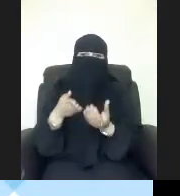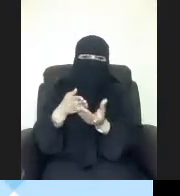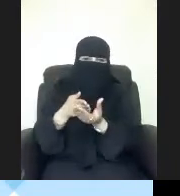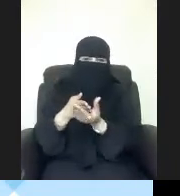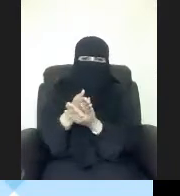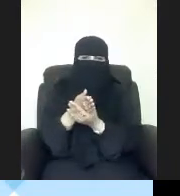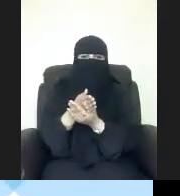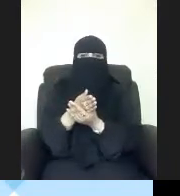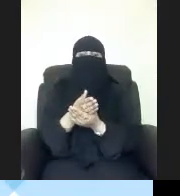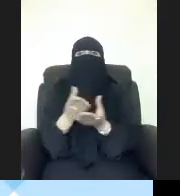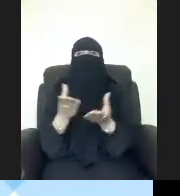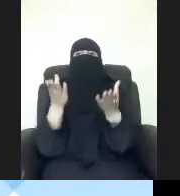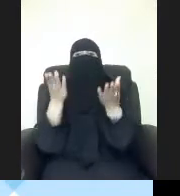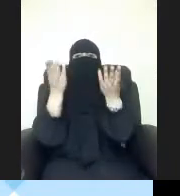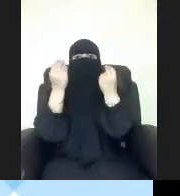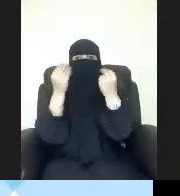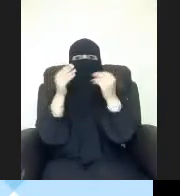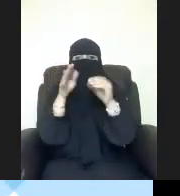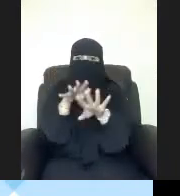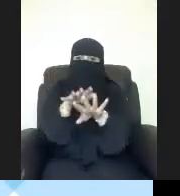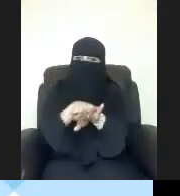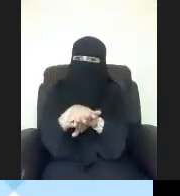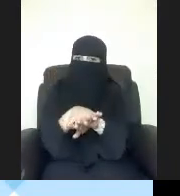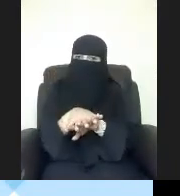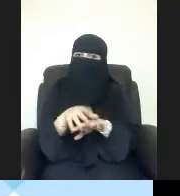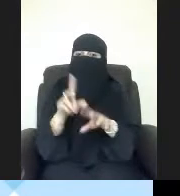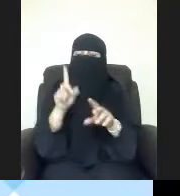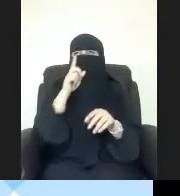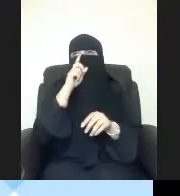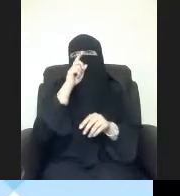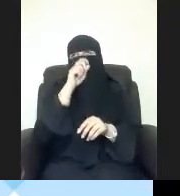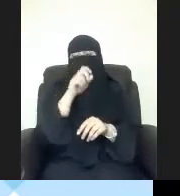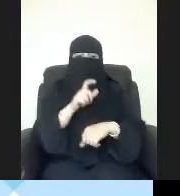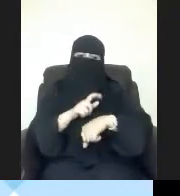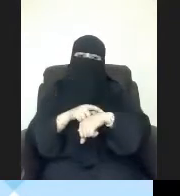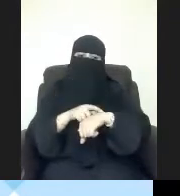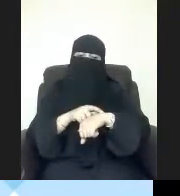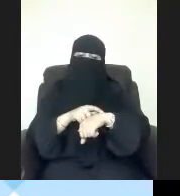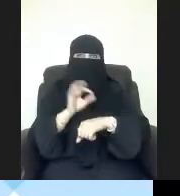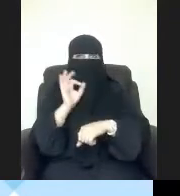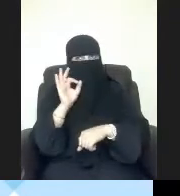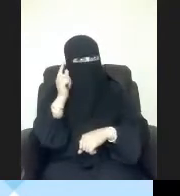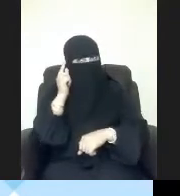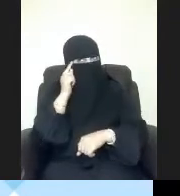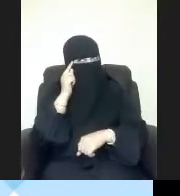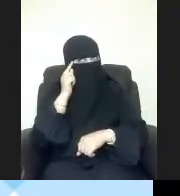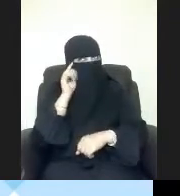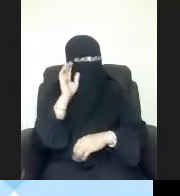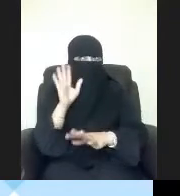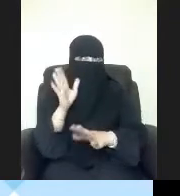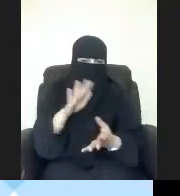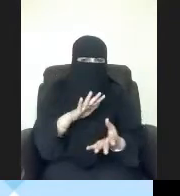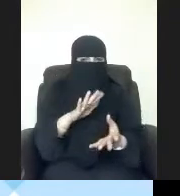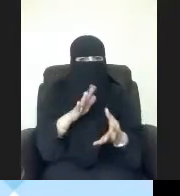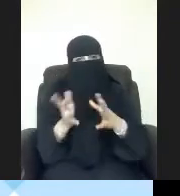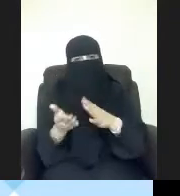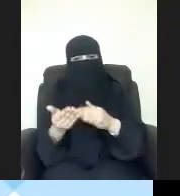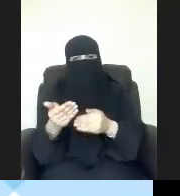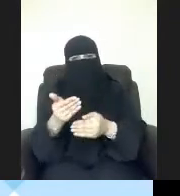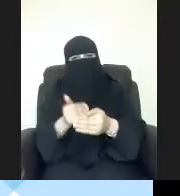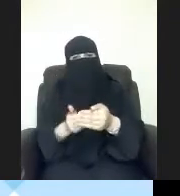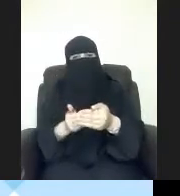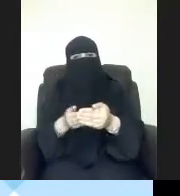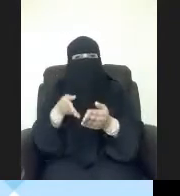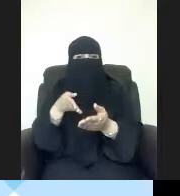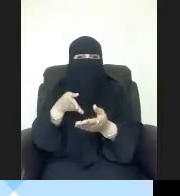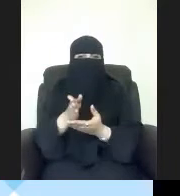يكون عندي مرونة في وقت الذي أتابع فيه المقطع، أتابع فيه الجزء التعليمي قبل الذهاب إلى المدرسة أو قبل